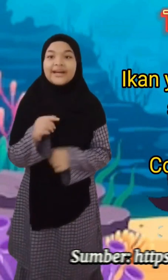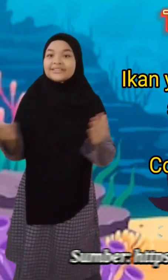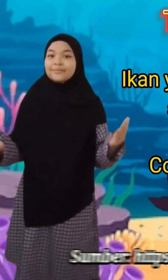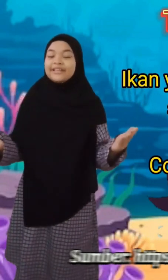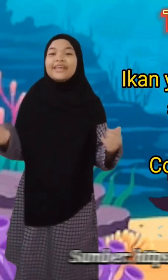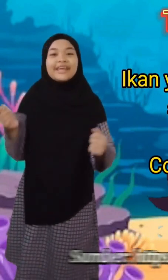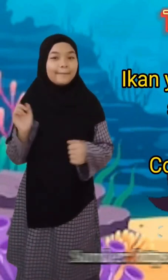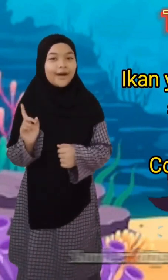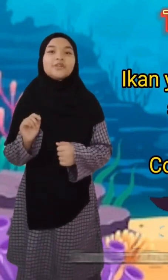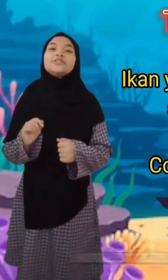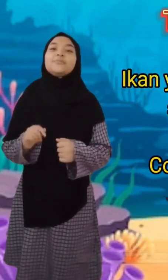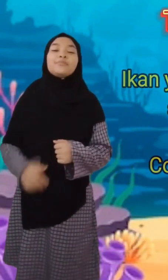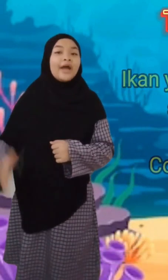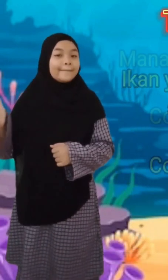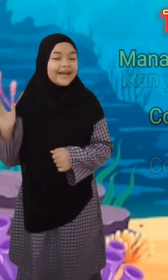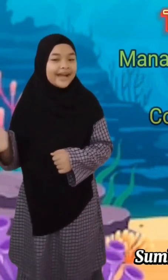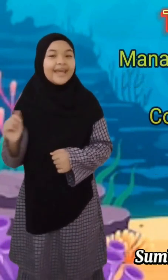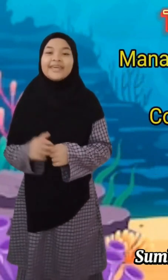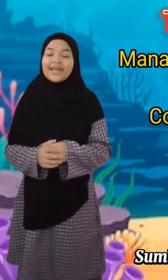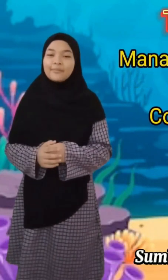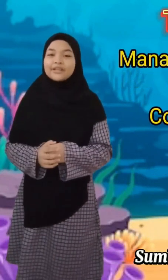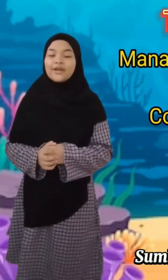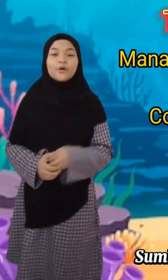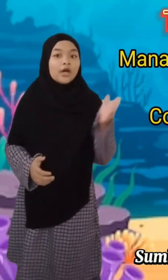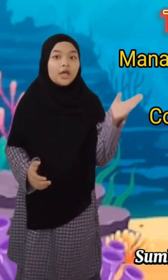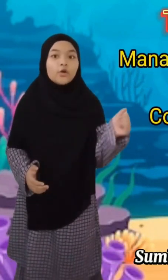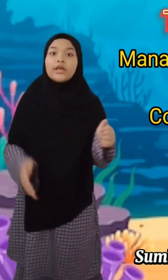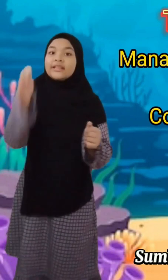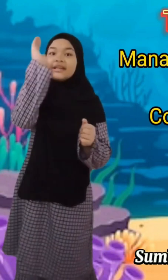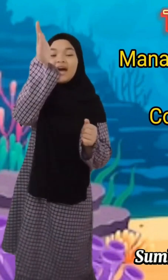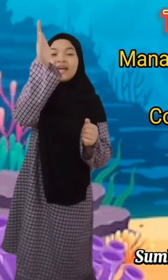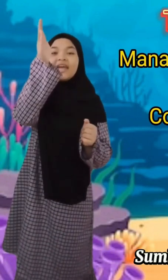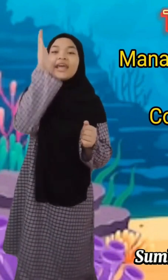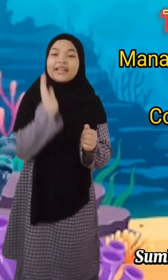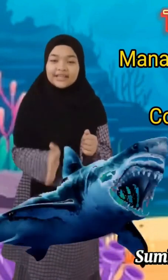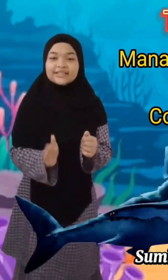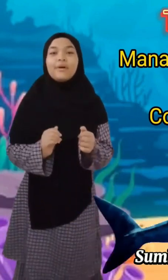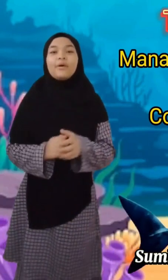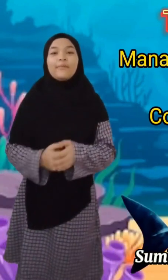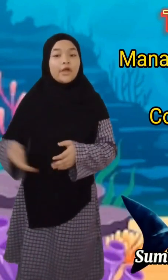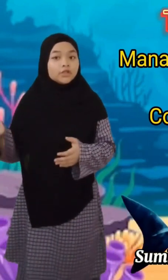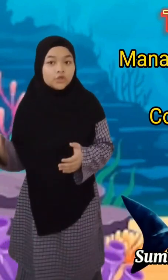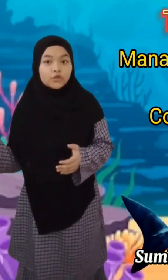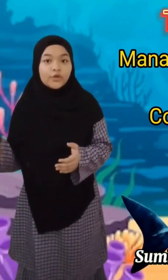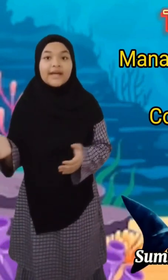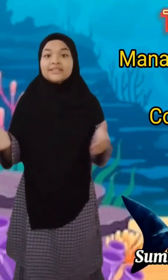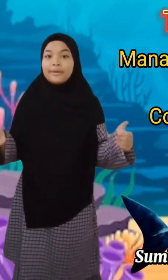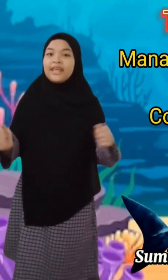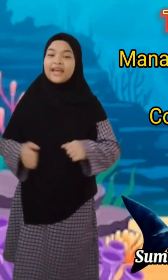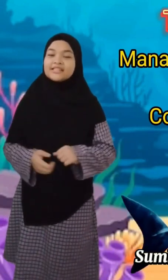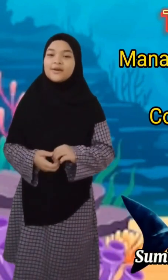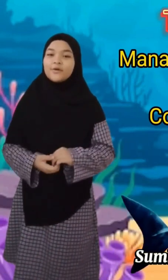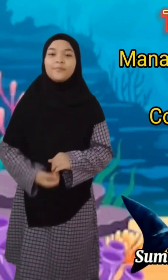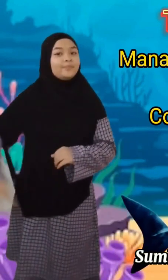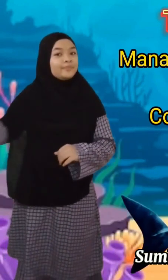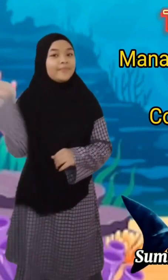Contohnya seperti ikan paus. Manakala ikan yang bertelur, ekornya tegak dari atas ke bawah. Contohnya seperti